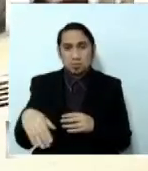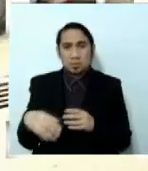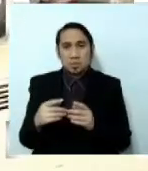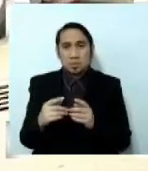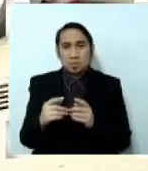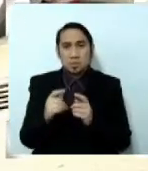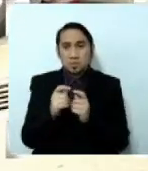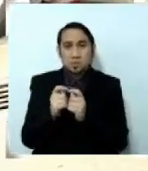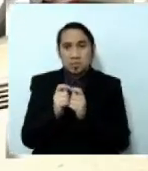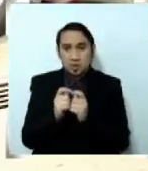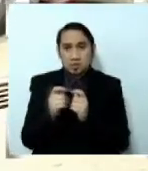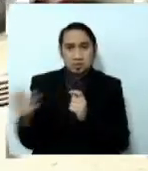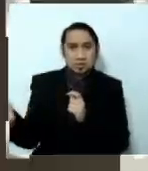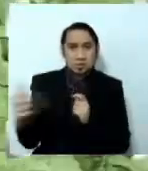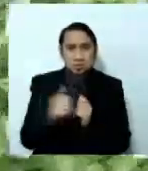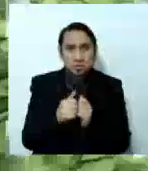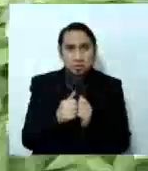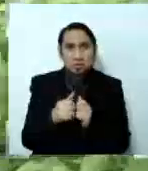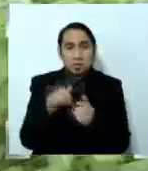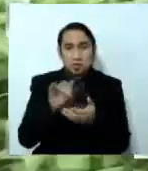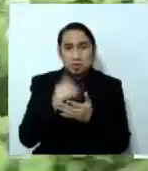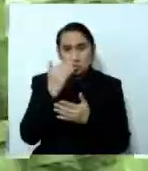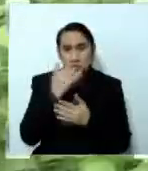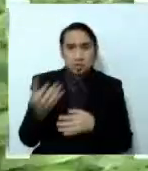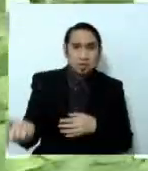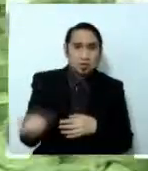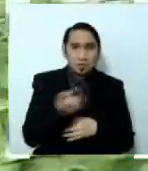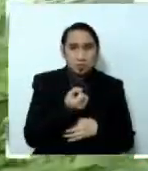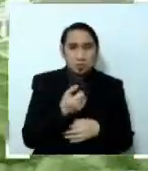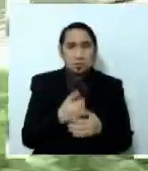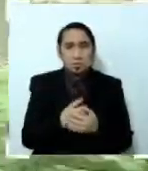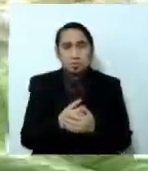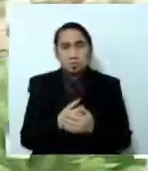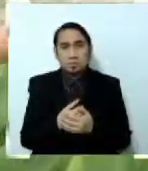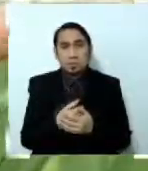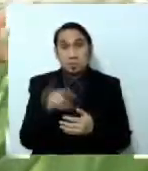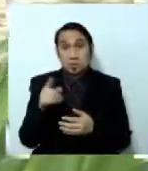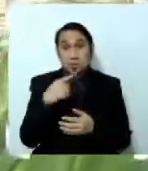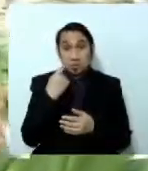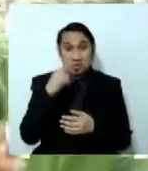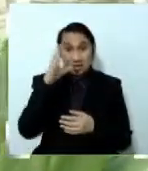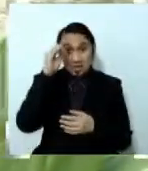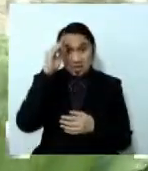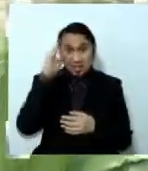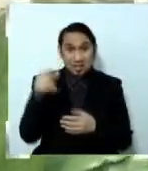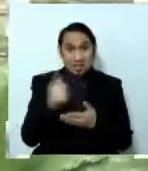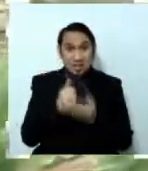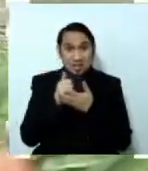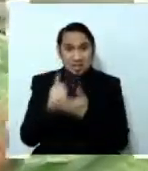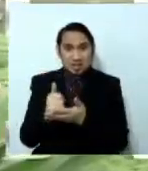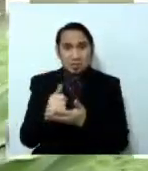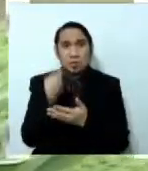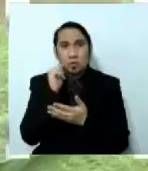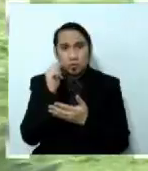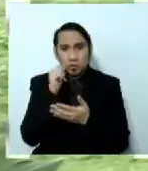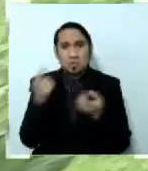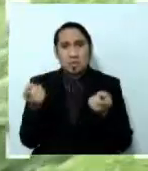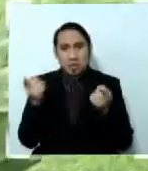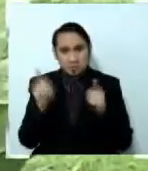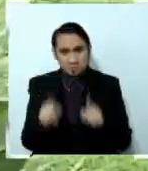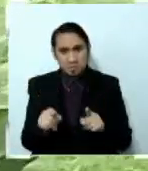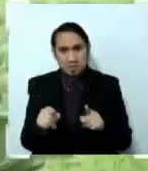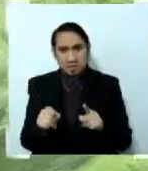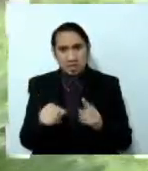ito sa tapat na ito. Kaya nakuha namin kaagad. Ayon sa isa sa mga sumaklolo na si Alex, madalas na may nalulunod sa ilog kaya tuwing may